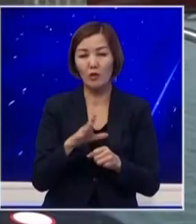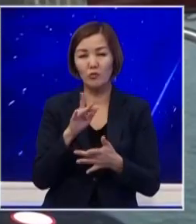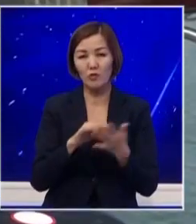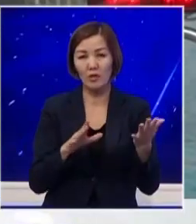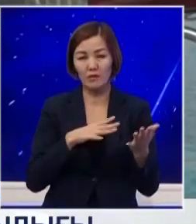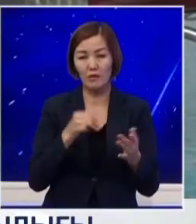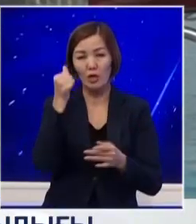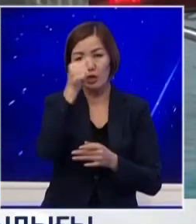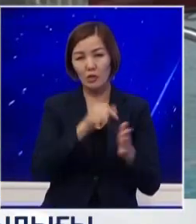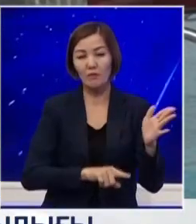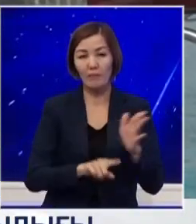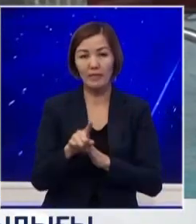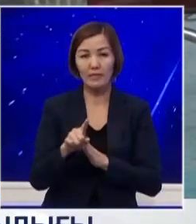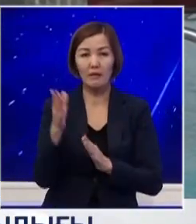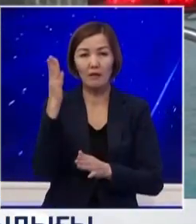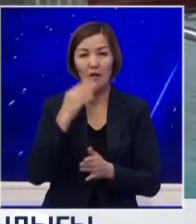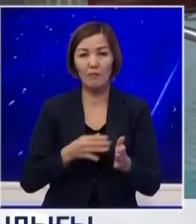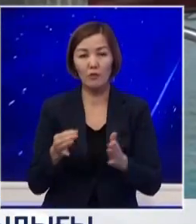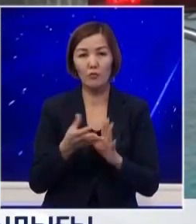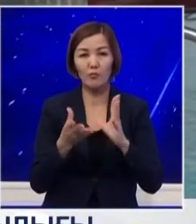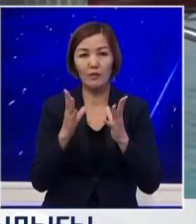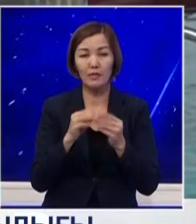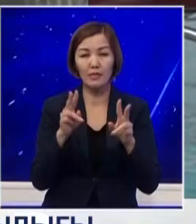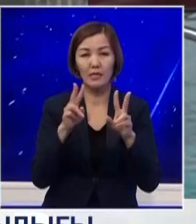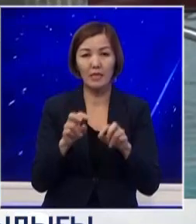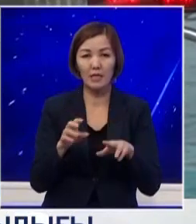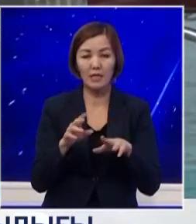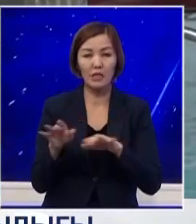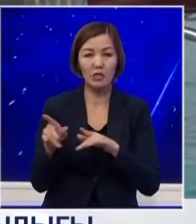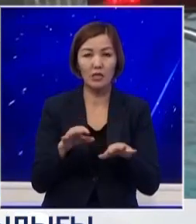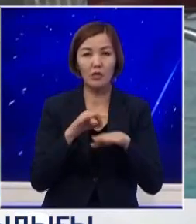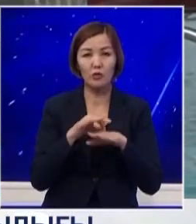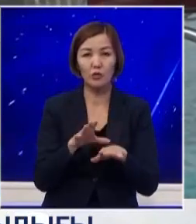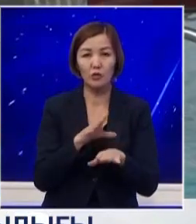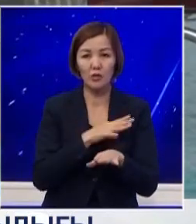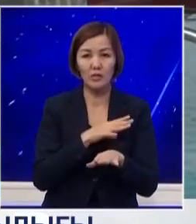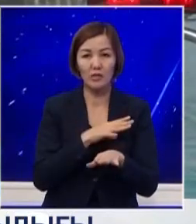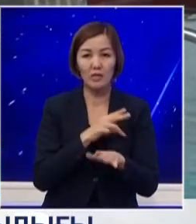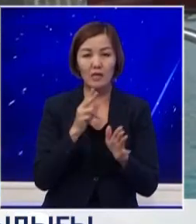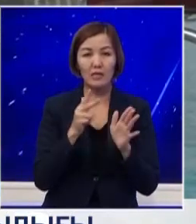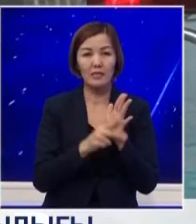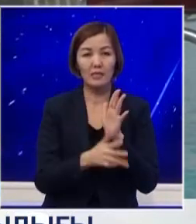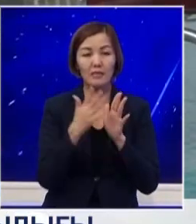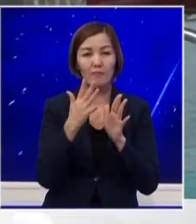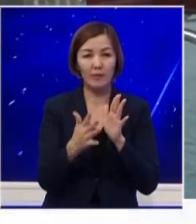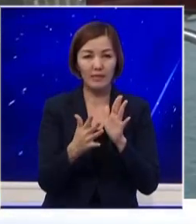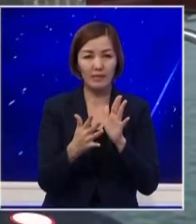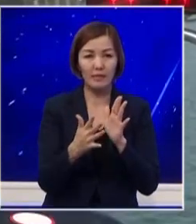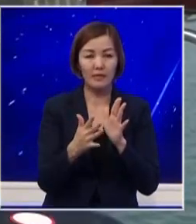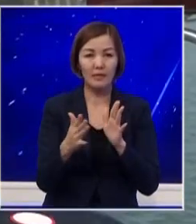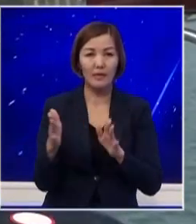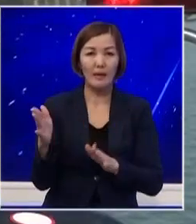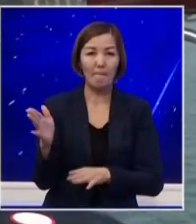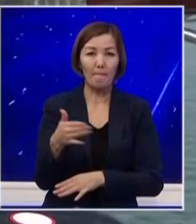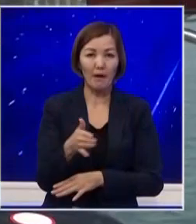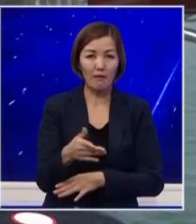Жыл басынан осы Алматы облысы аумағында рейдтік шаралар жүргізу барысында 85 балық аулау